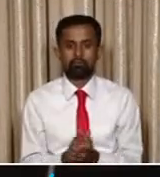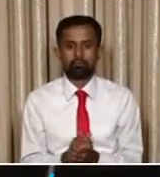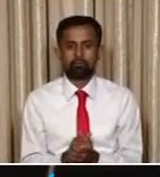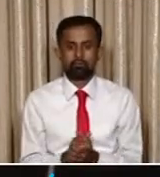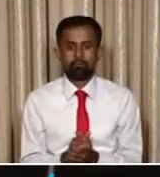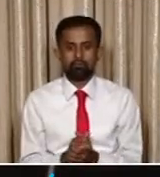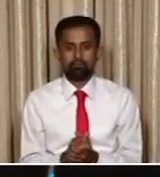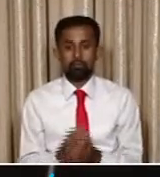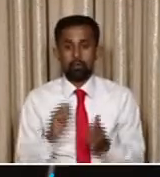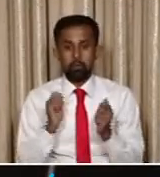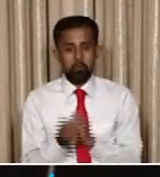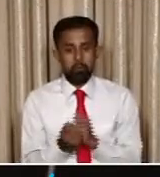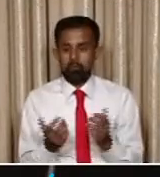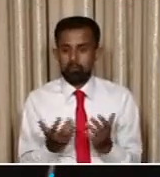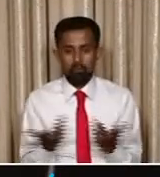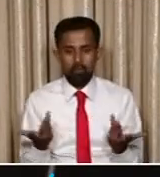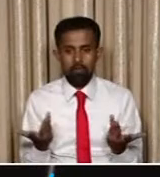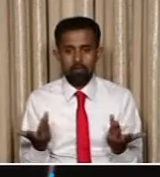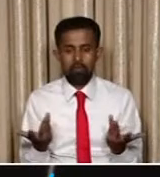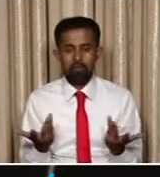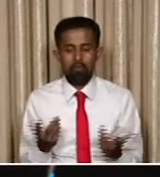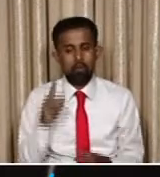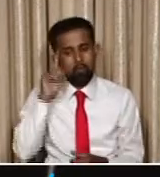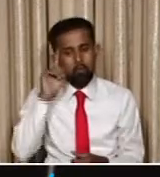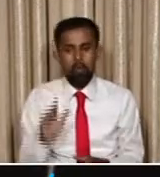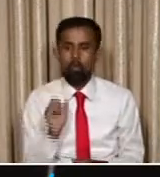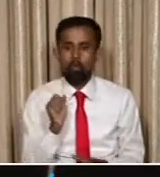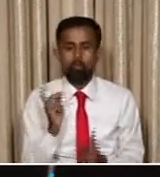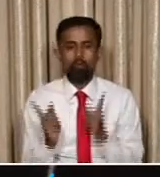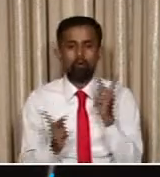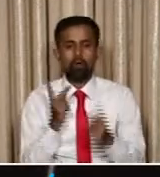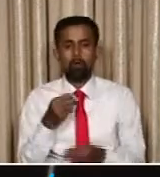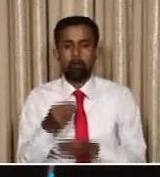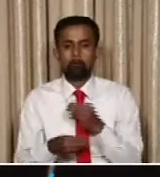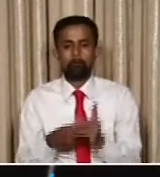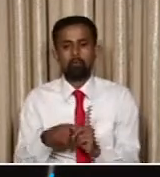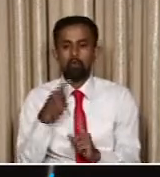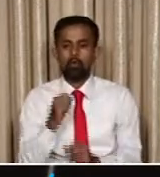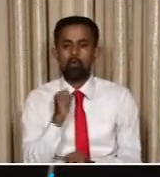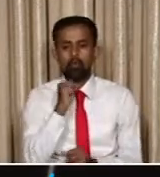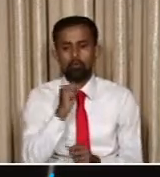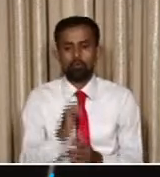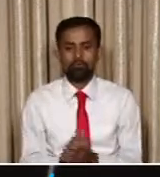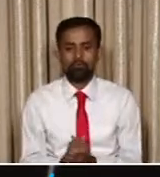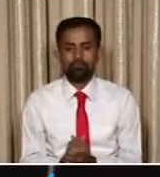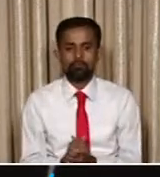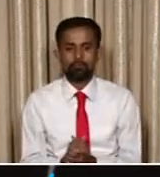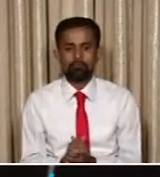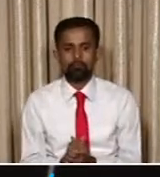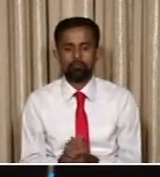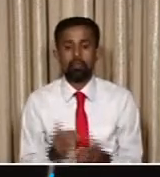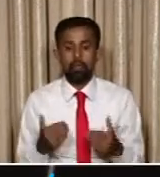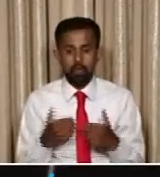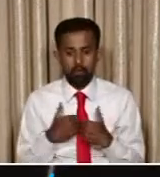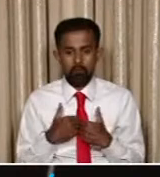इति मेक विनाशकरण नेत्तं कोमद अपि बलापुरत्तु वेन्ने मे सांचारक कर्मांते दियुनु करन्न अपि